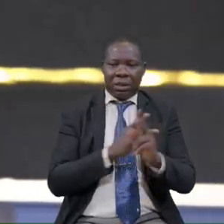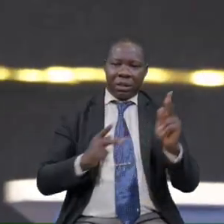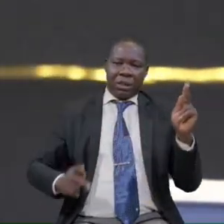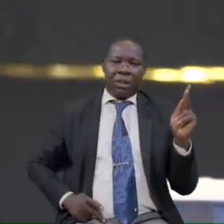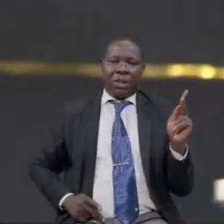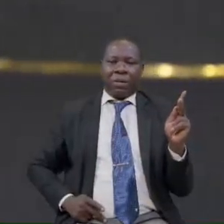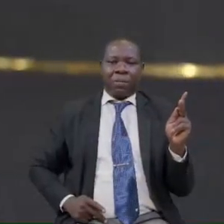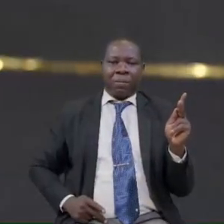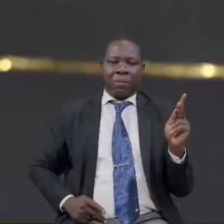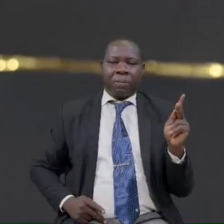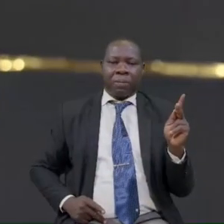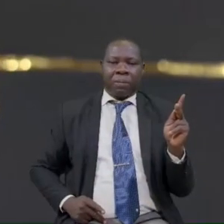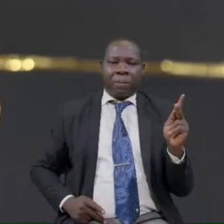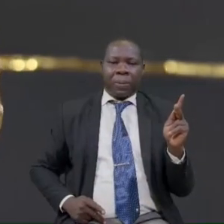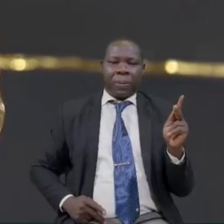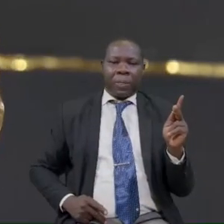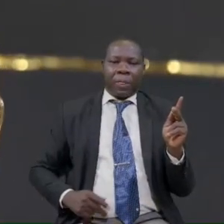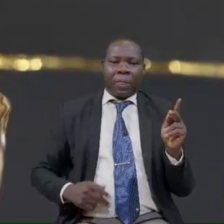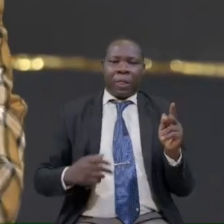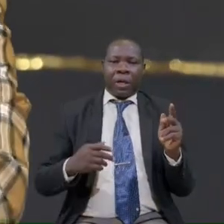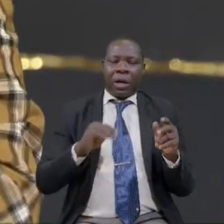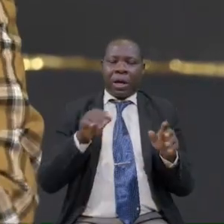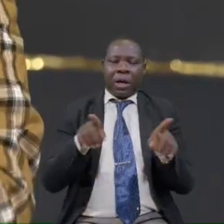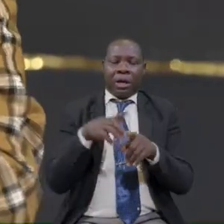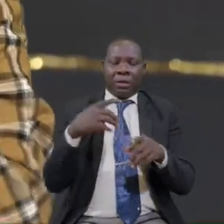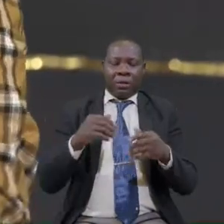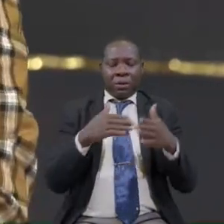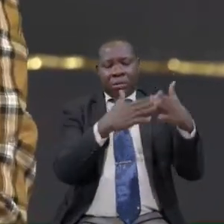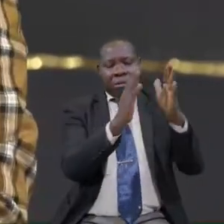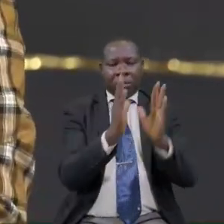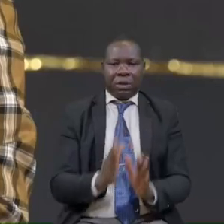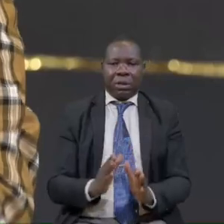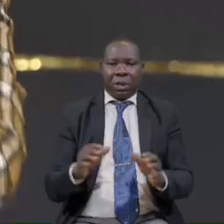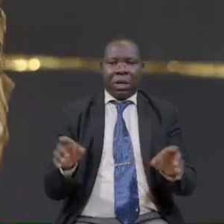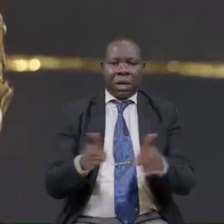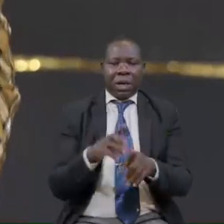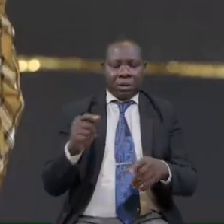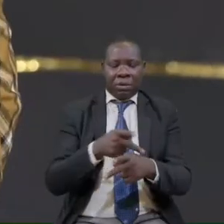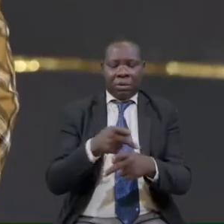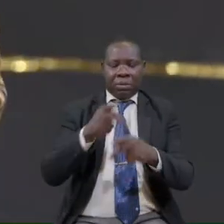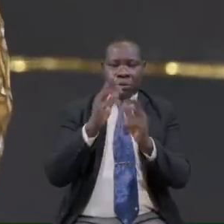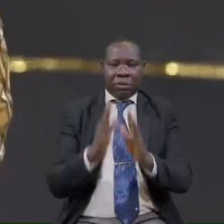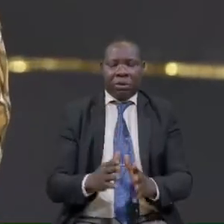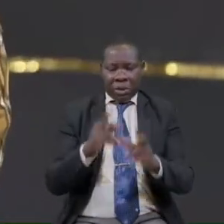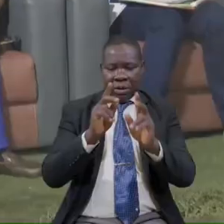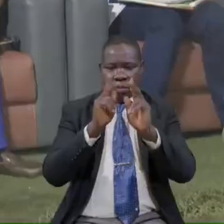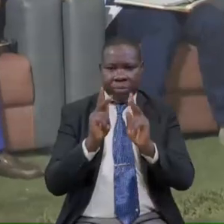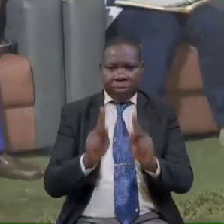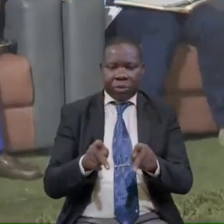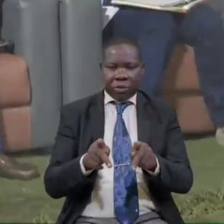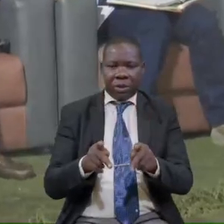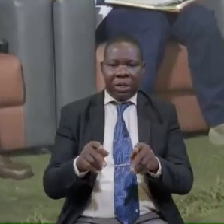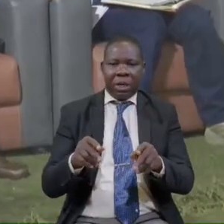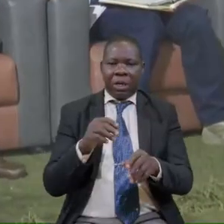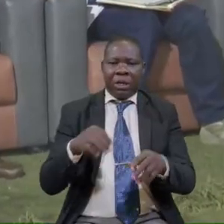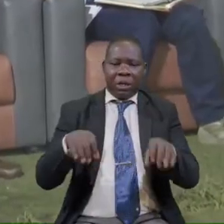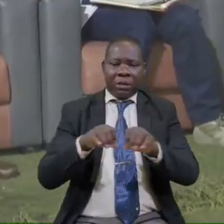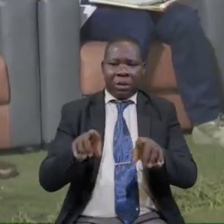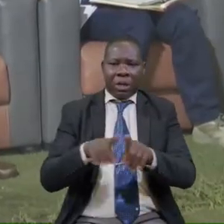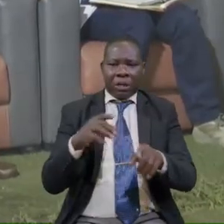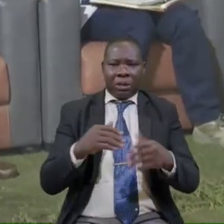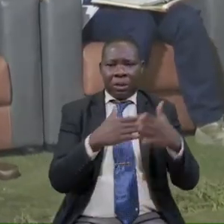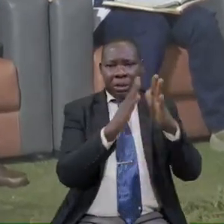roi, en tant que dirigeant très élevé, en tant qu'un professionnel, ou bien en tant